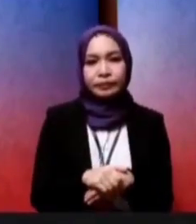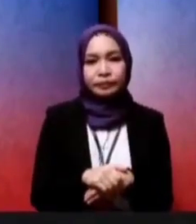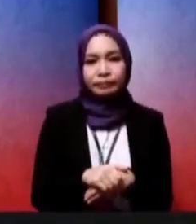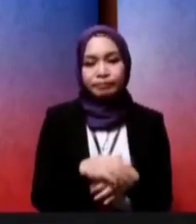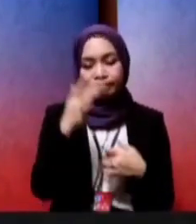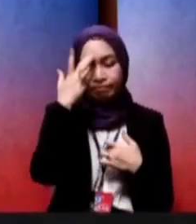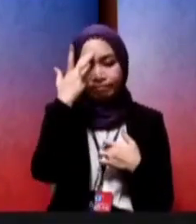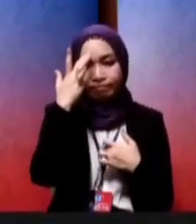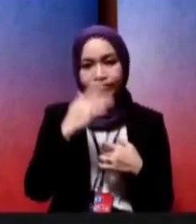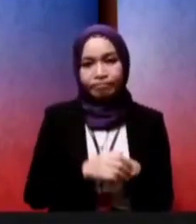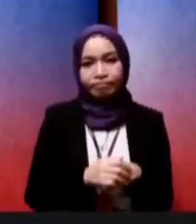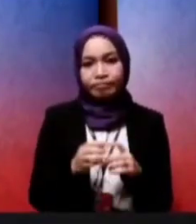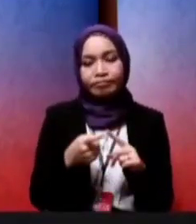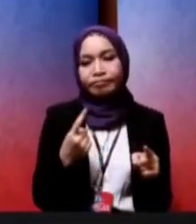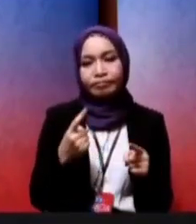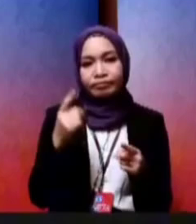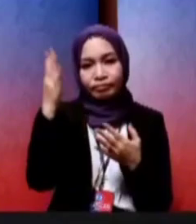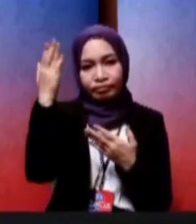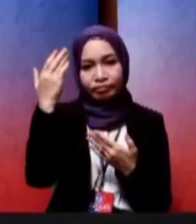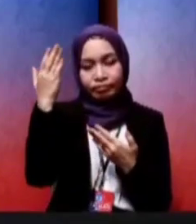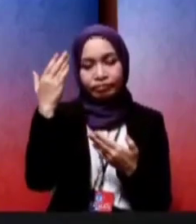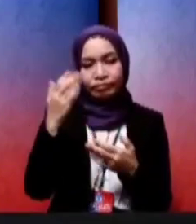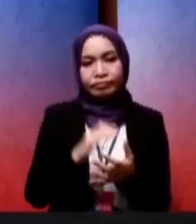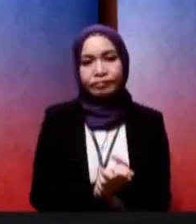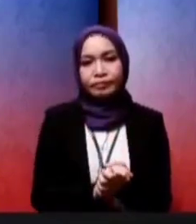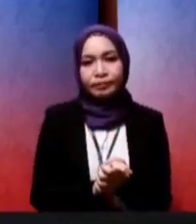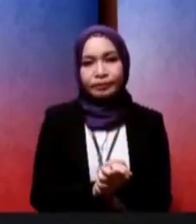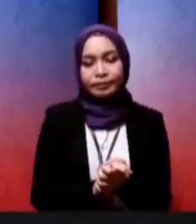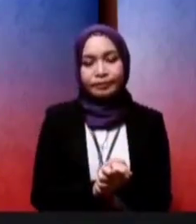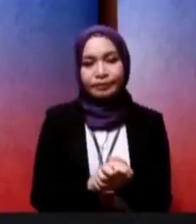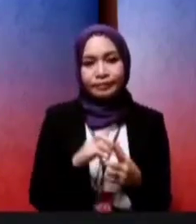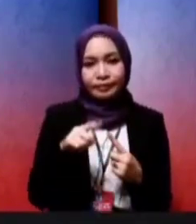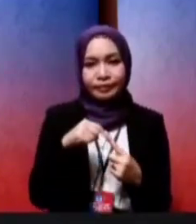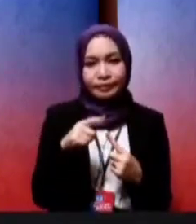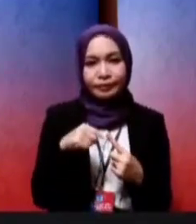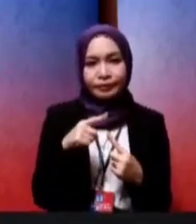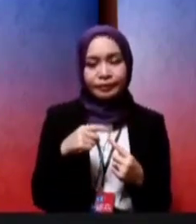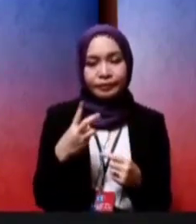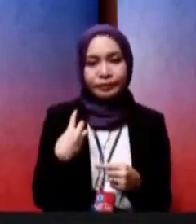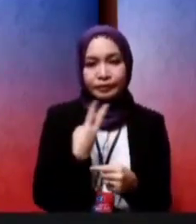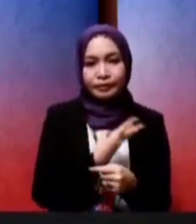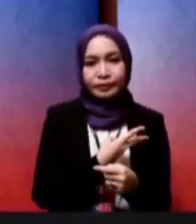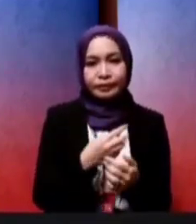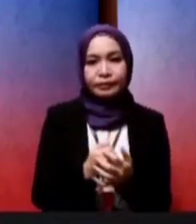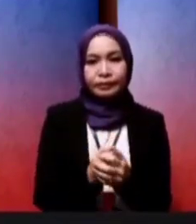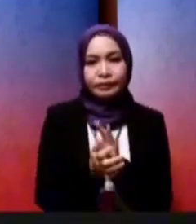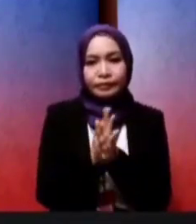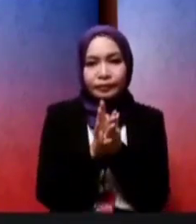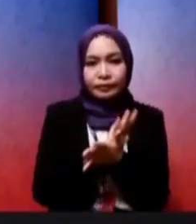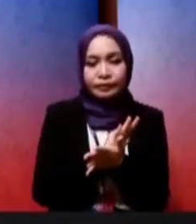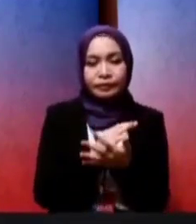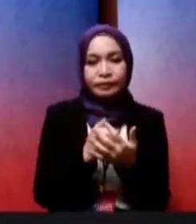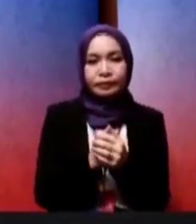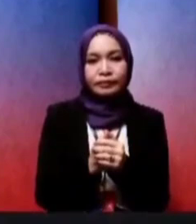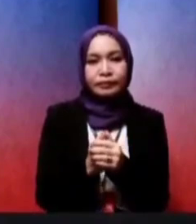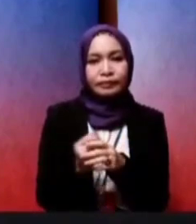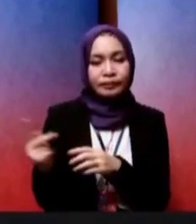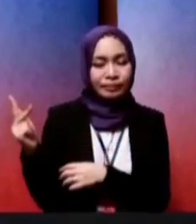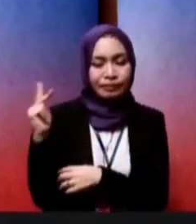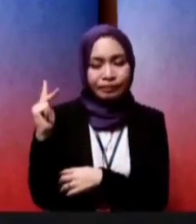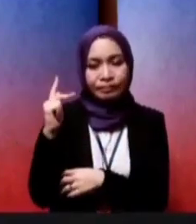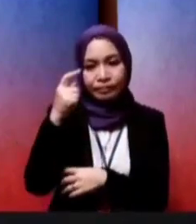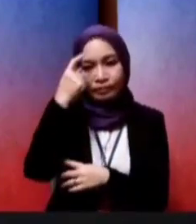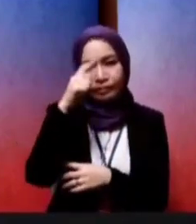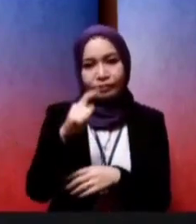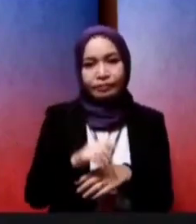and independence hope for a normal Life where we shall be neither Heroes or victims Hope